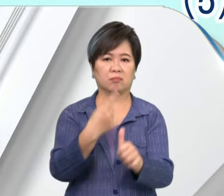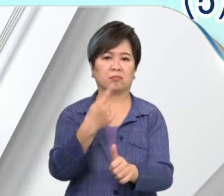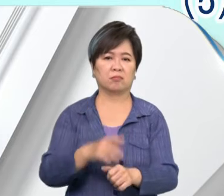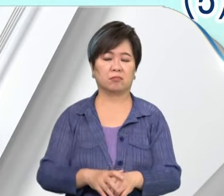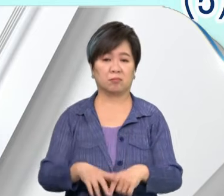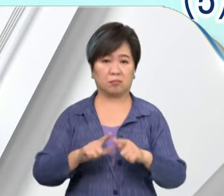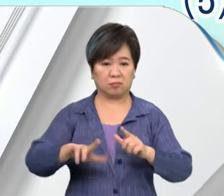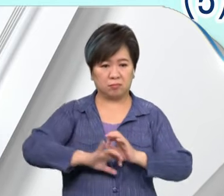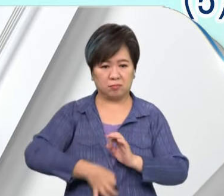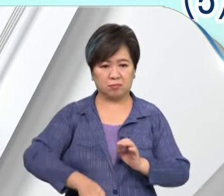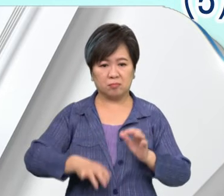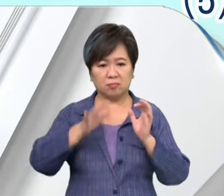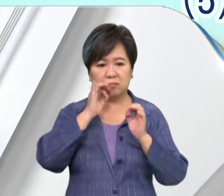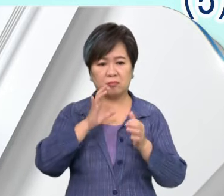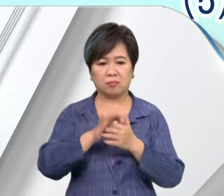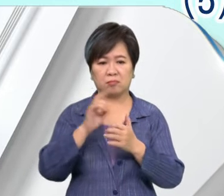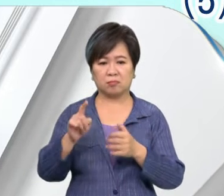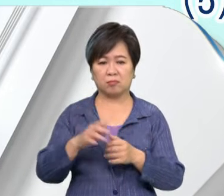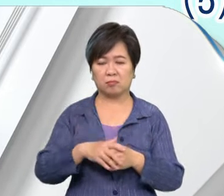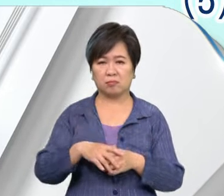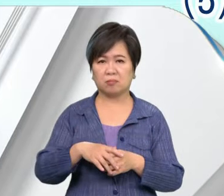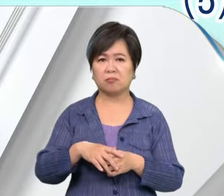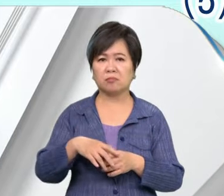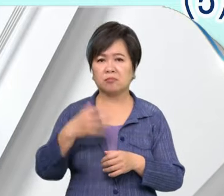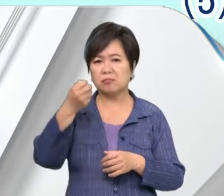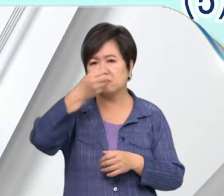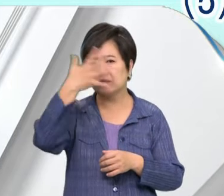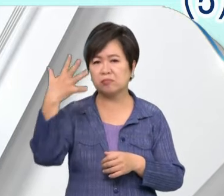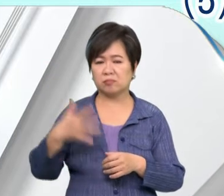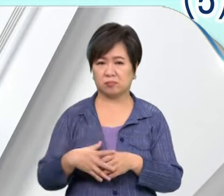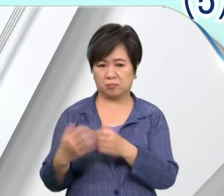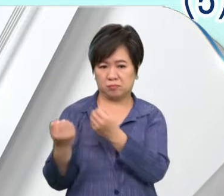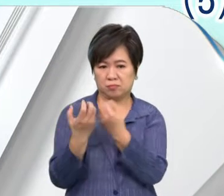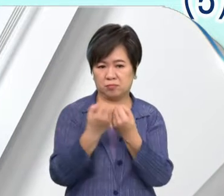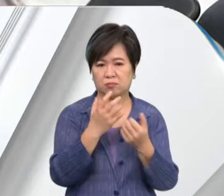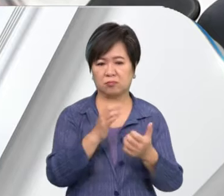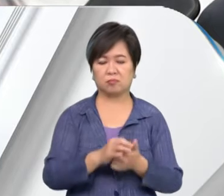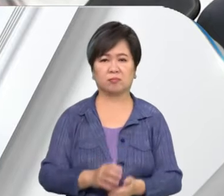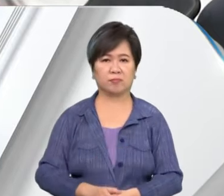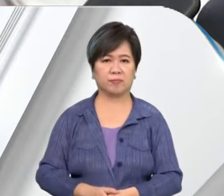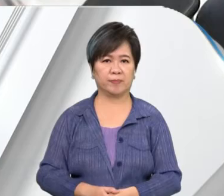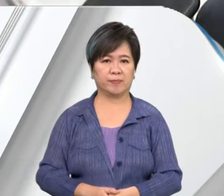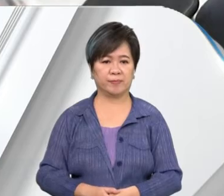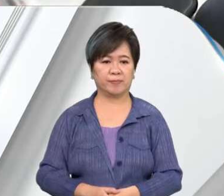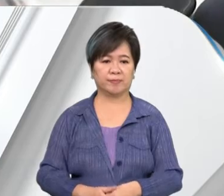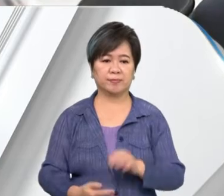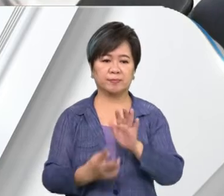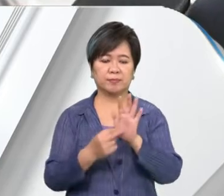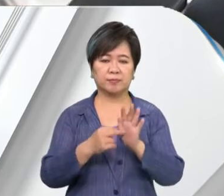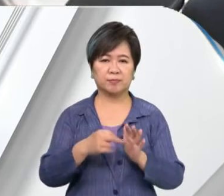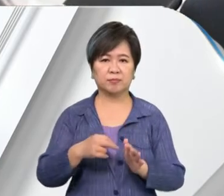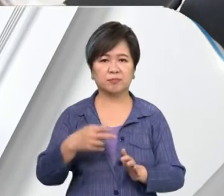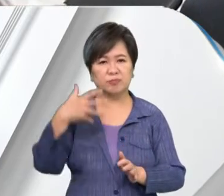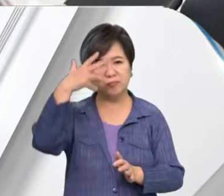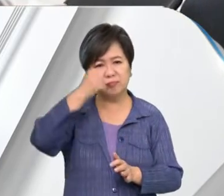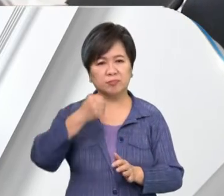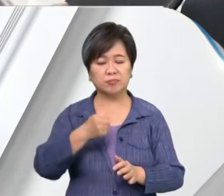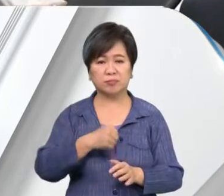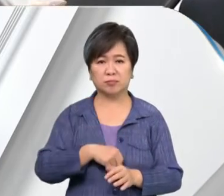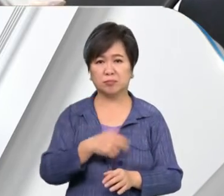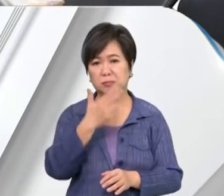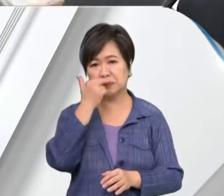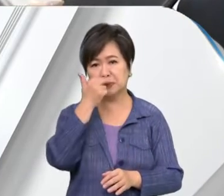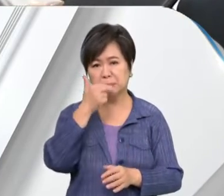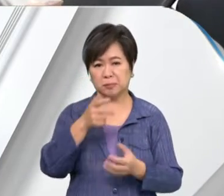肠癌、肝癌的发生率都降低，五国内腹腺癌、肺癌的发生率则增加。 年纪越大的时候，发生受限癌的机